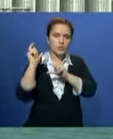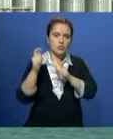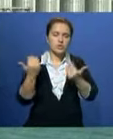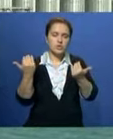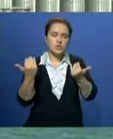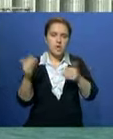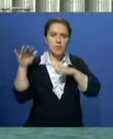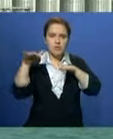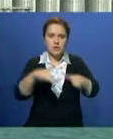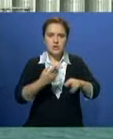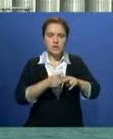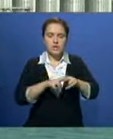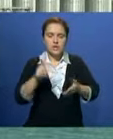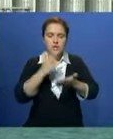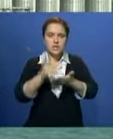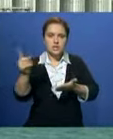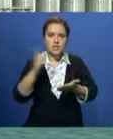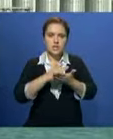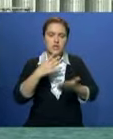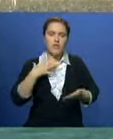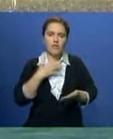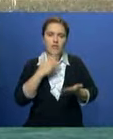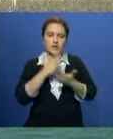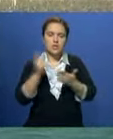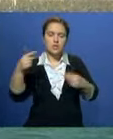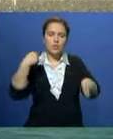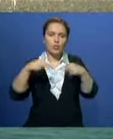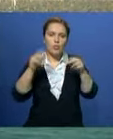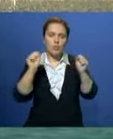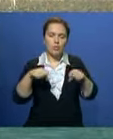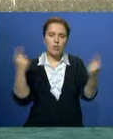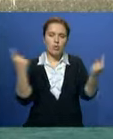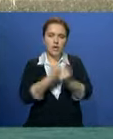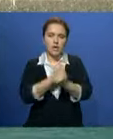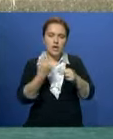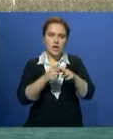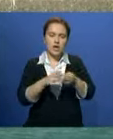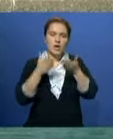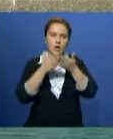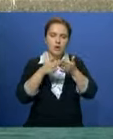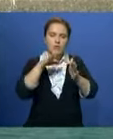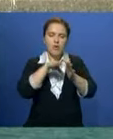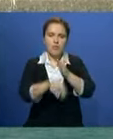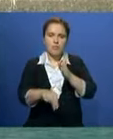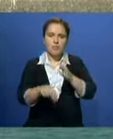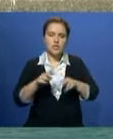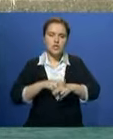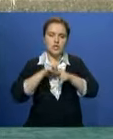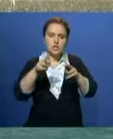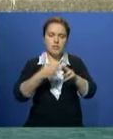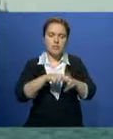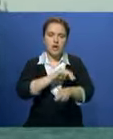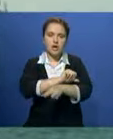Актау является важным звеном создаваемой мультимодальной логистической цепочки, включающей также железнодорожные станции на границе с Китаем, до стыка